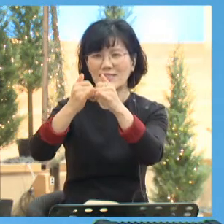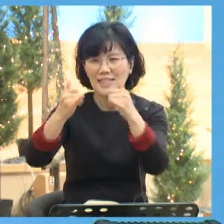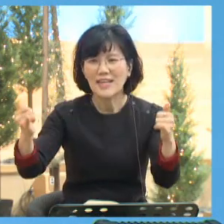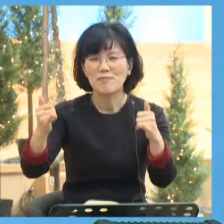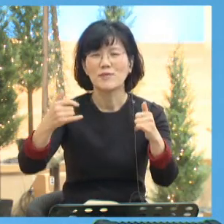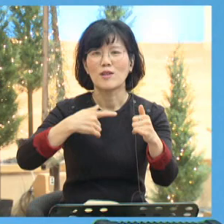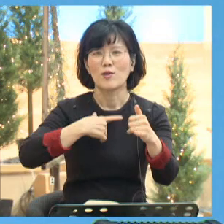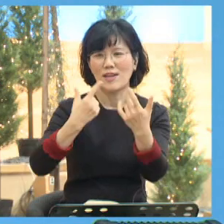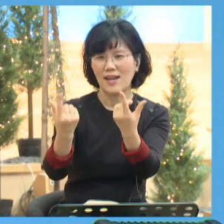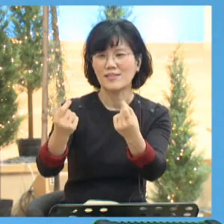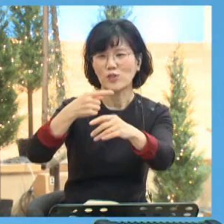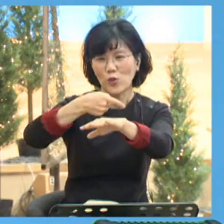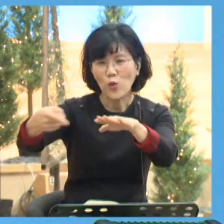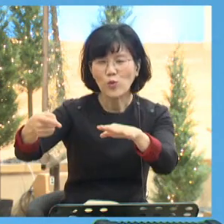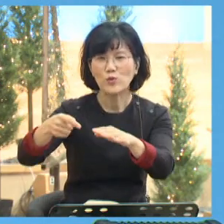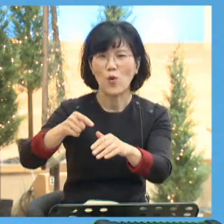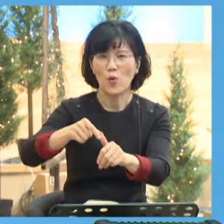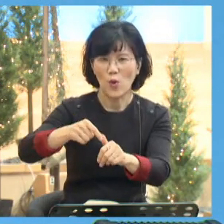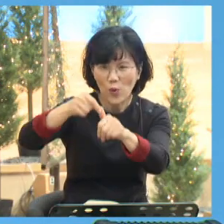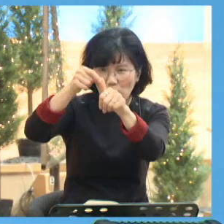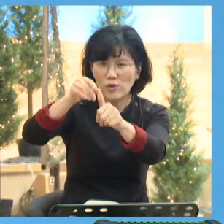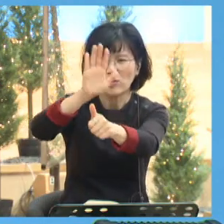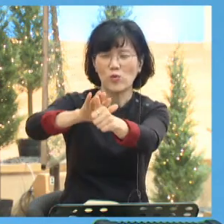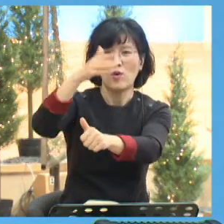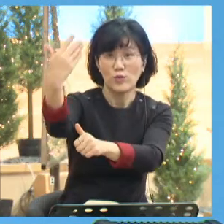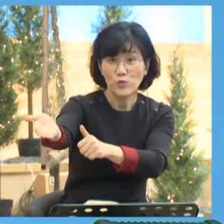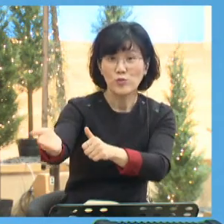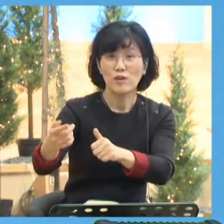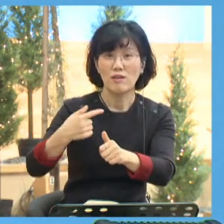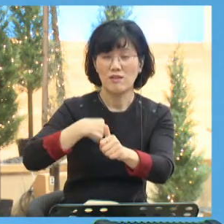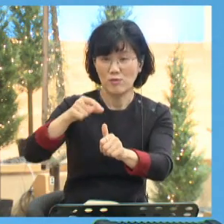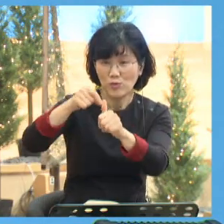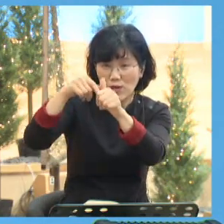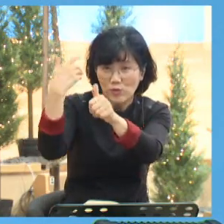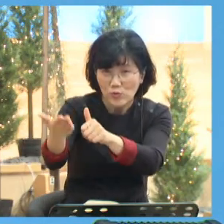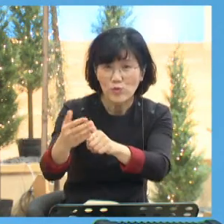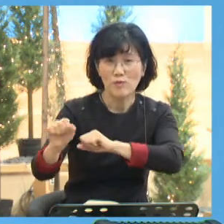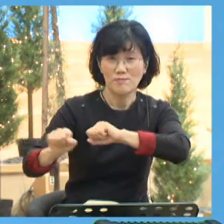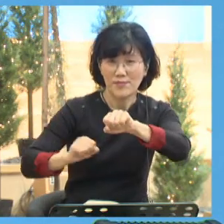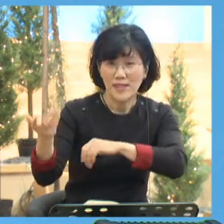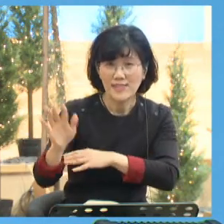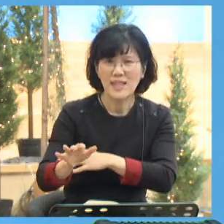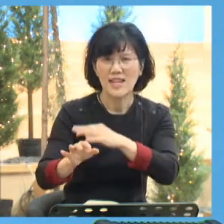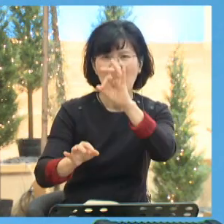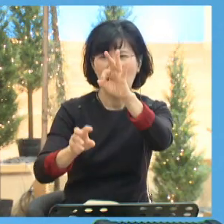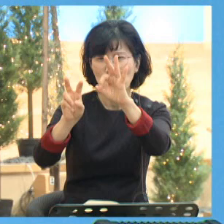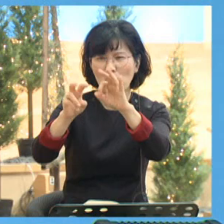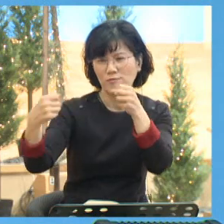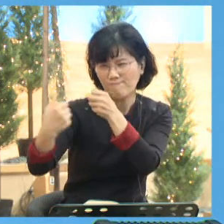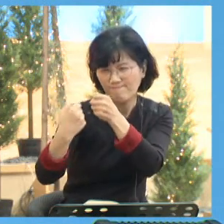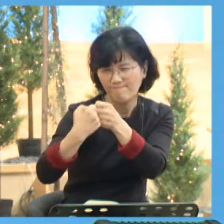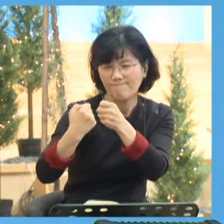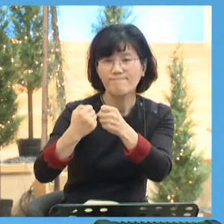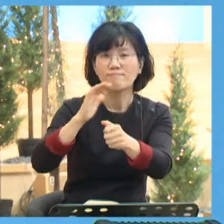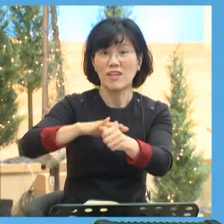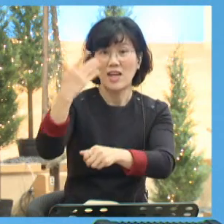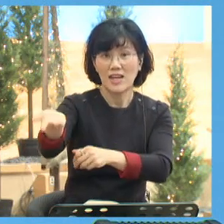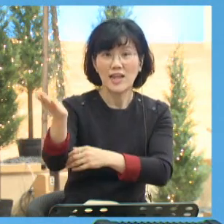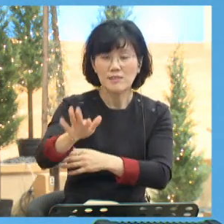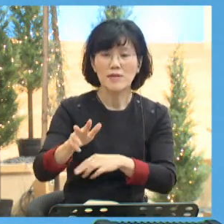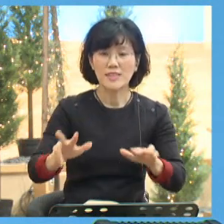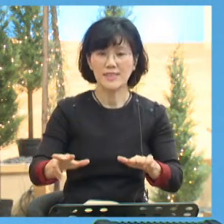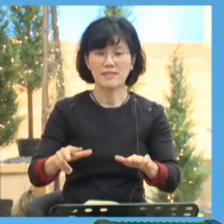그렇게 못되게 했던 자 기 량 해서 못 듣게 어떤 상처를 줬던 동조를 살리자 나요 아 뭔가 대항해서 싸우자 나요 근데 막 힘이